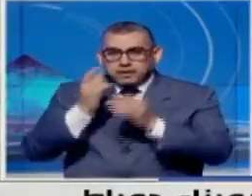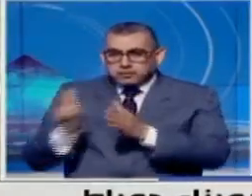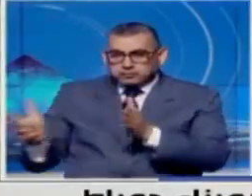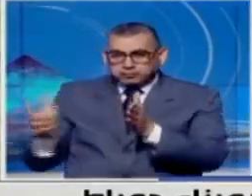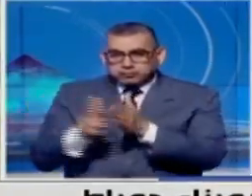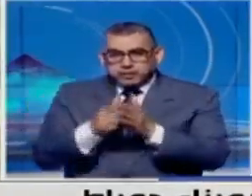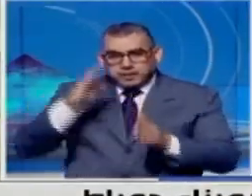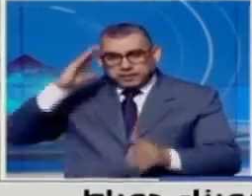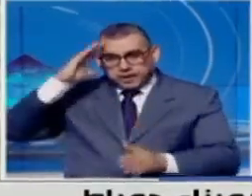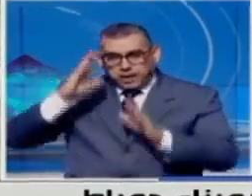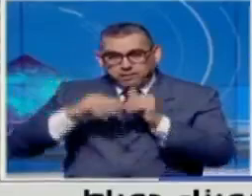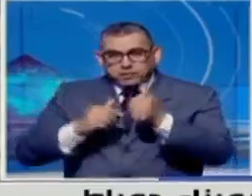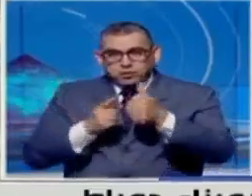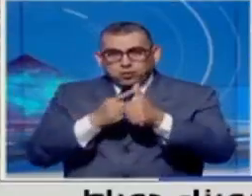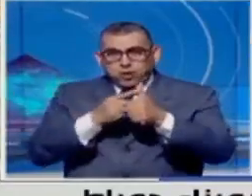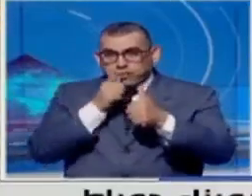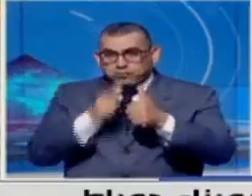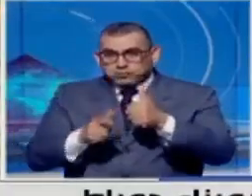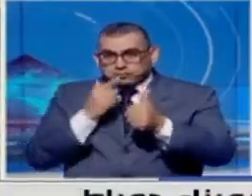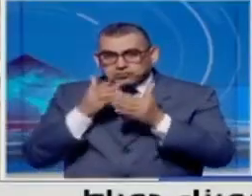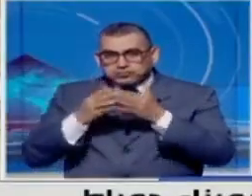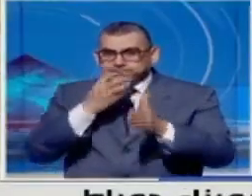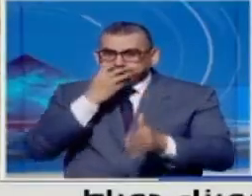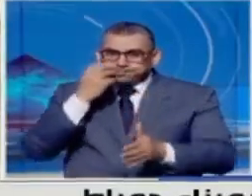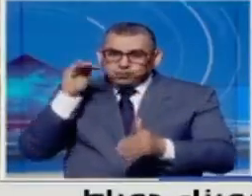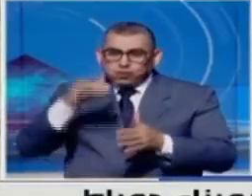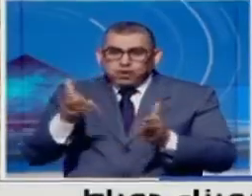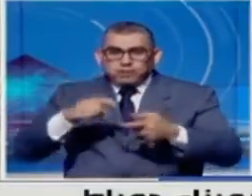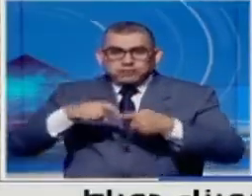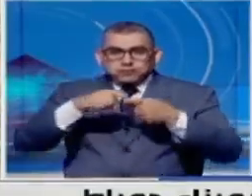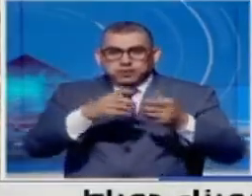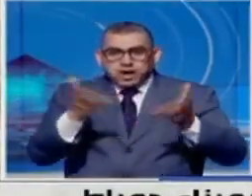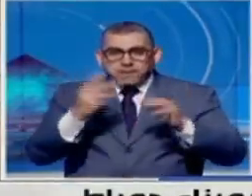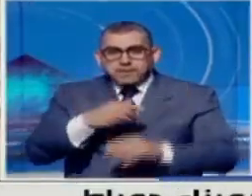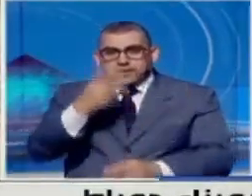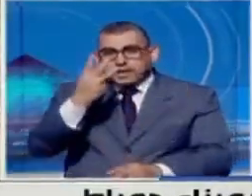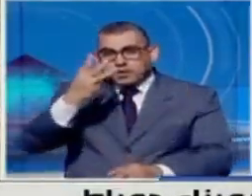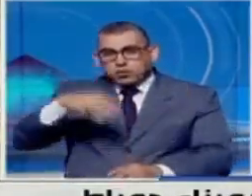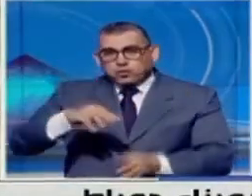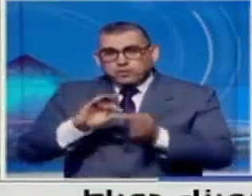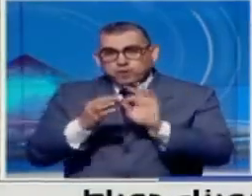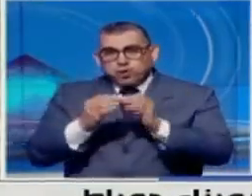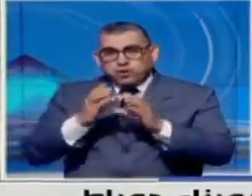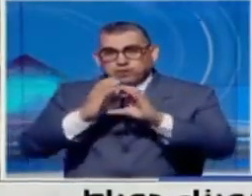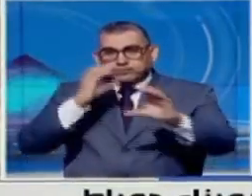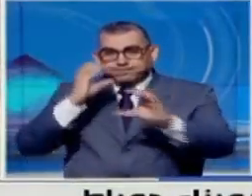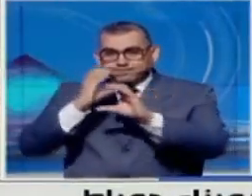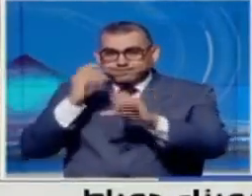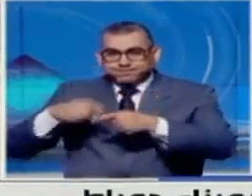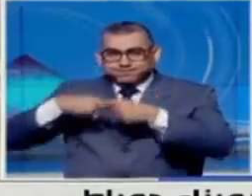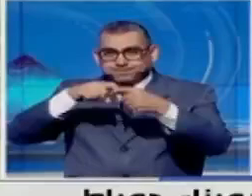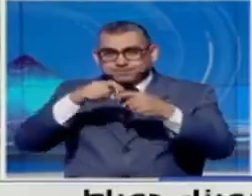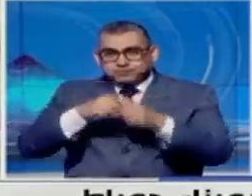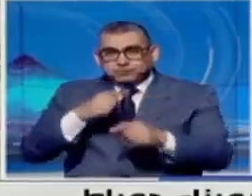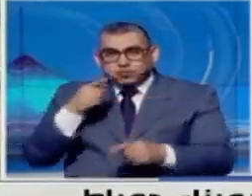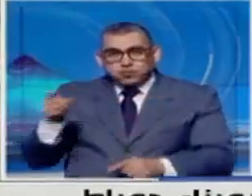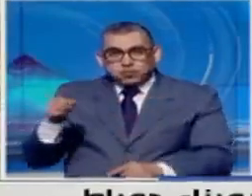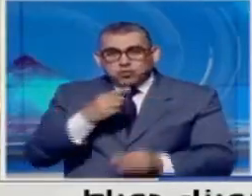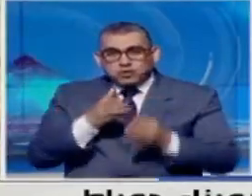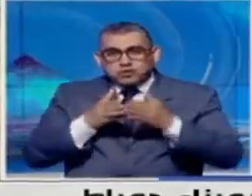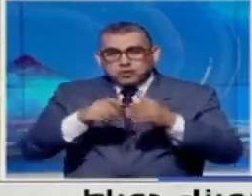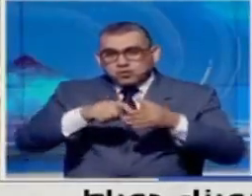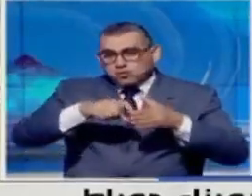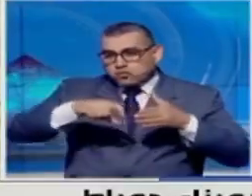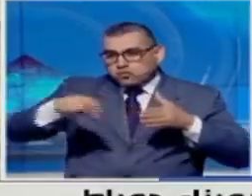تحيا مصر واحد التي تصل طاقتها الاستعابيه الى ثلاثه ونصف مليون حاويه تمتد على ارصفه